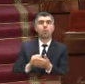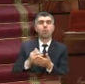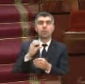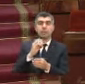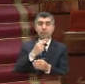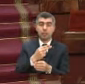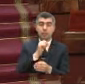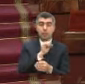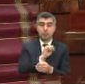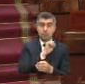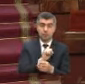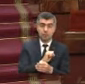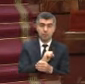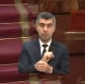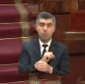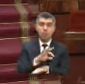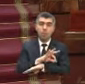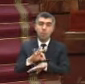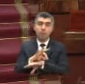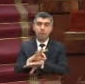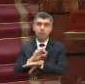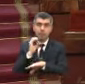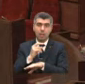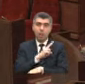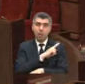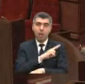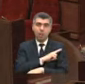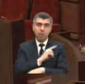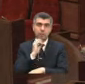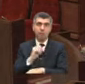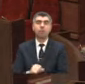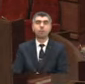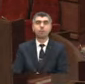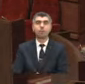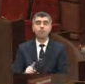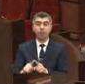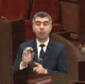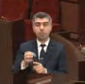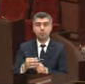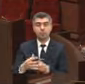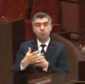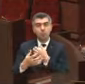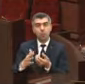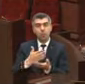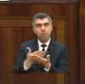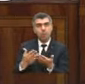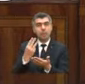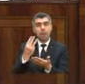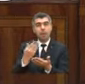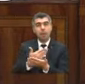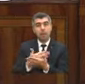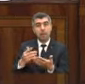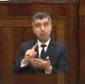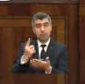السينيسيس والكنوبس، وماشي التأمين الخاص. التأمين الخاص إلا بغى يمشي يدير التكميلي، يجب استرجاع هذيك 3 مليار ديال الدرهم. كتلقاو صعوبة